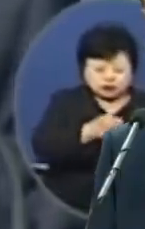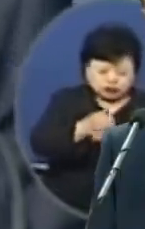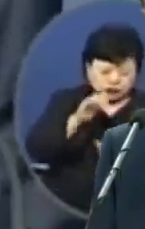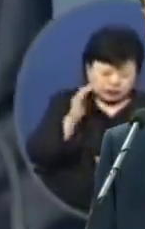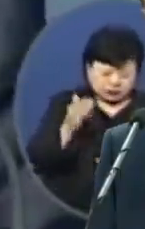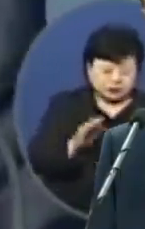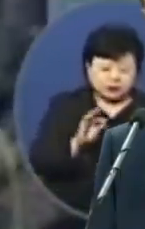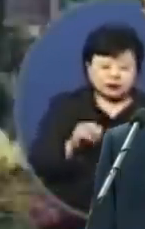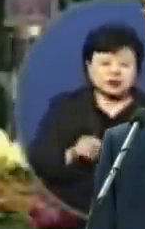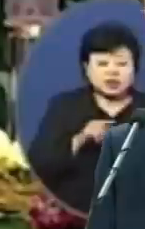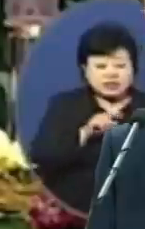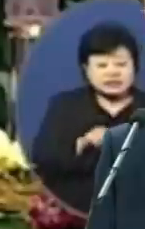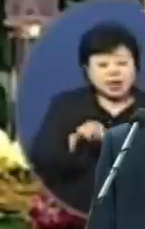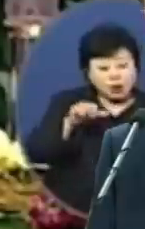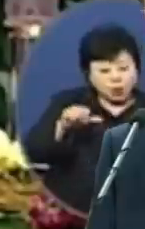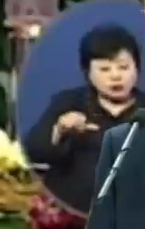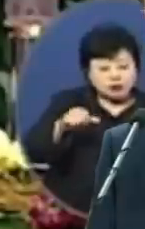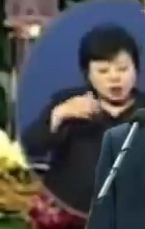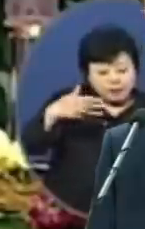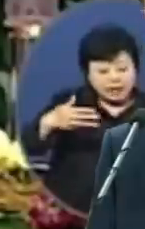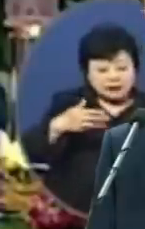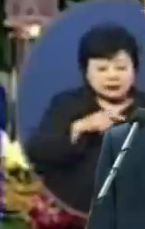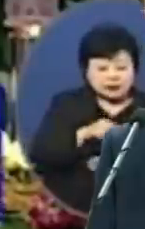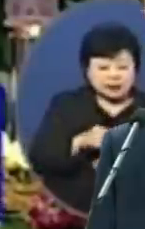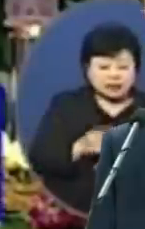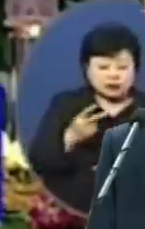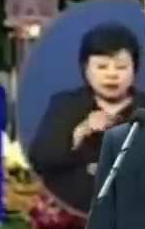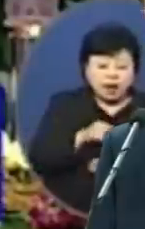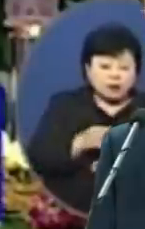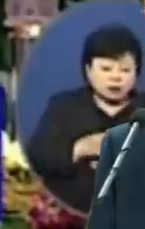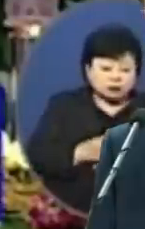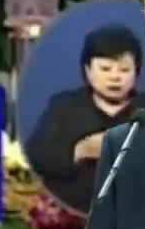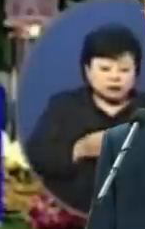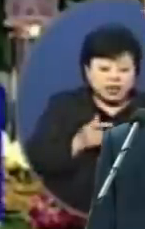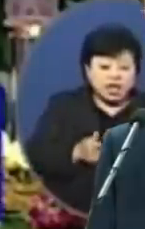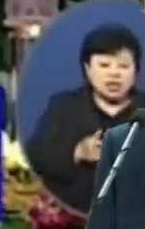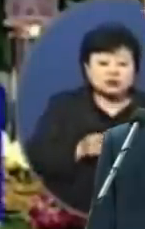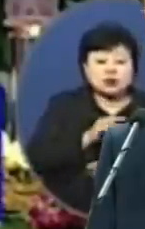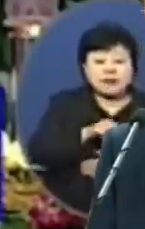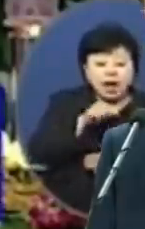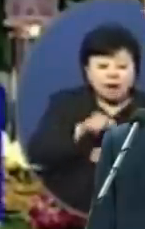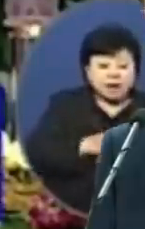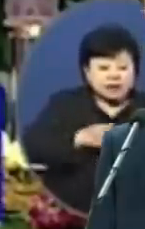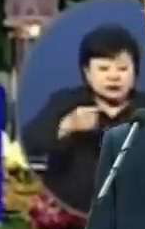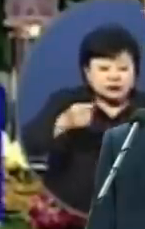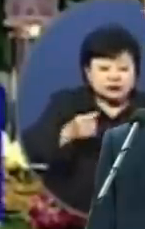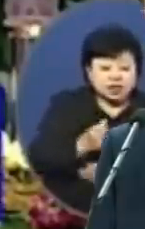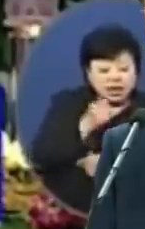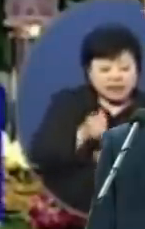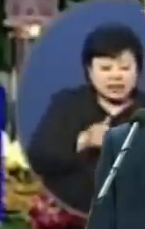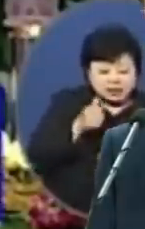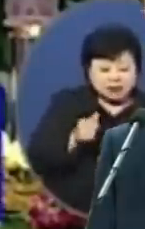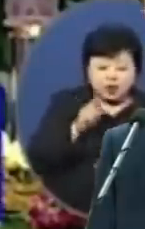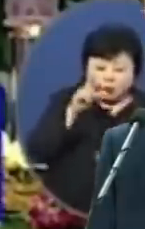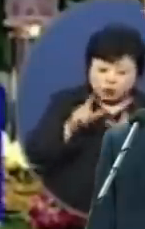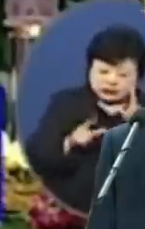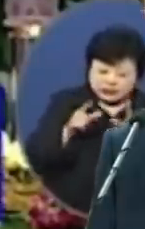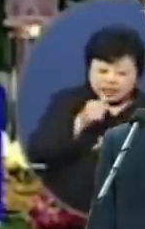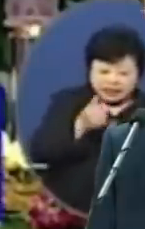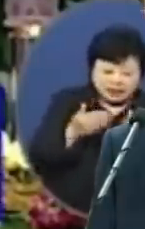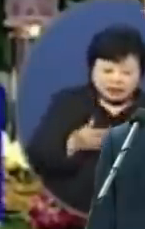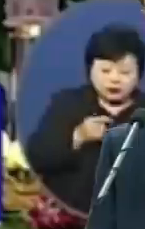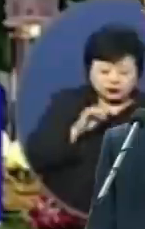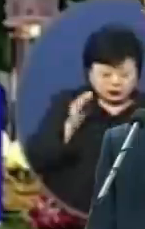것입니다. 빌립보서 2장 5절로 8절에 너희 안에 이 마음을 품으라고 그리스도 예수의 마음이니 그는 근본 하나님의 본체시나